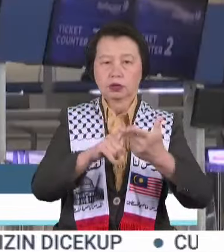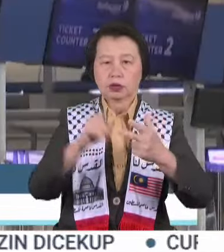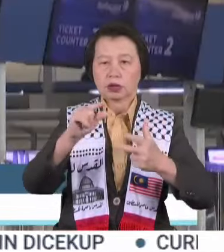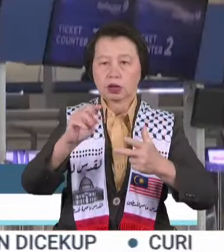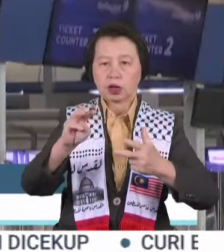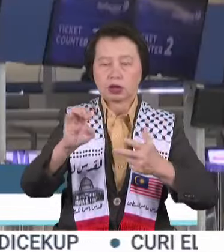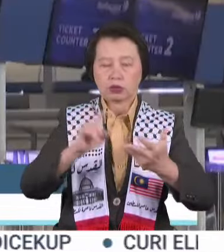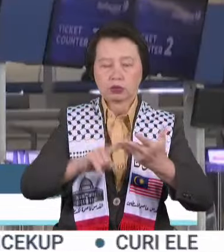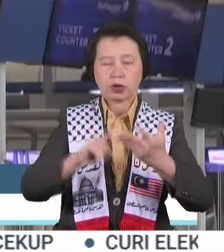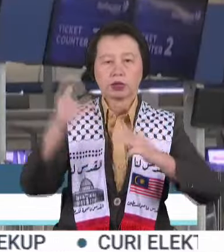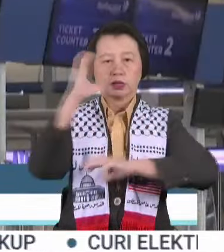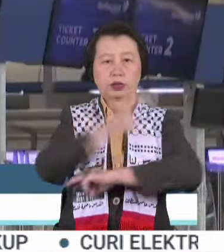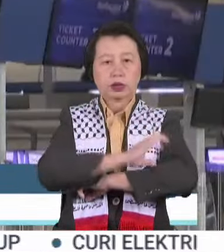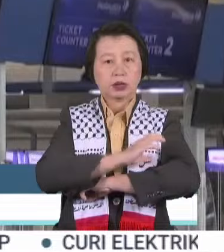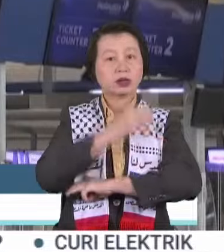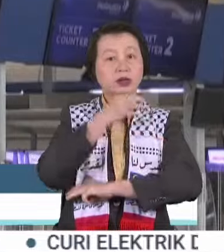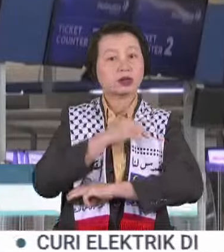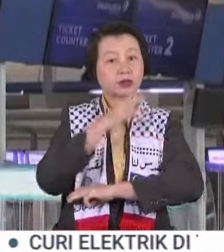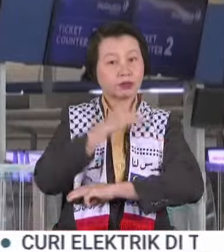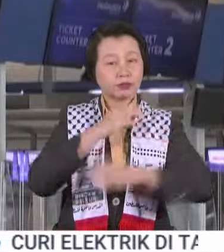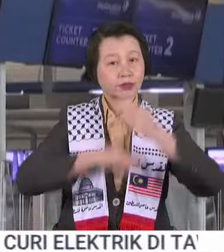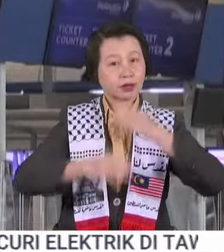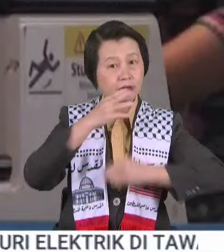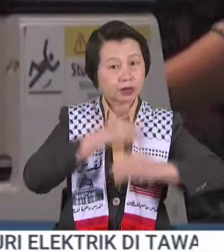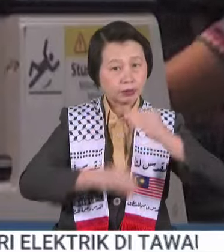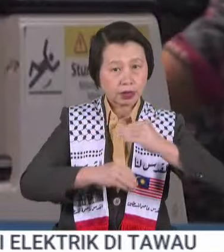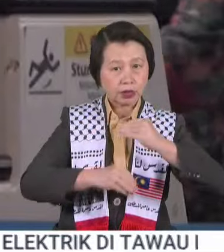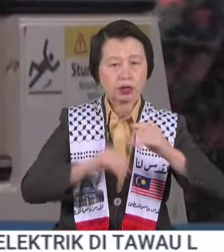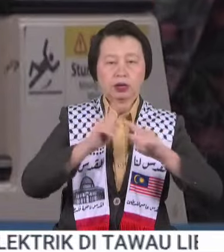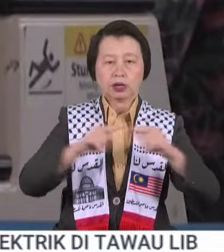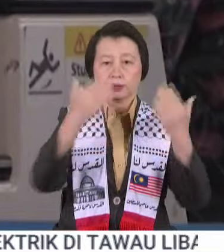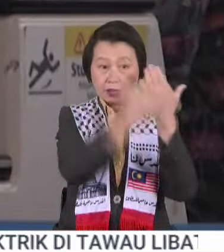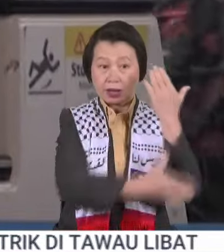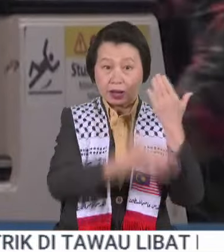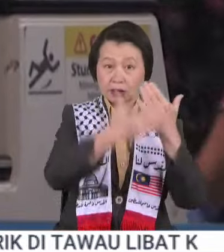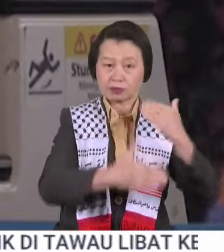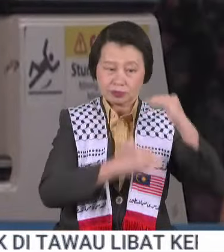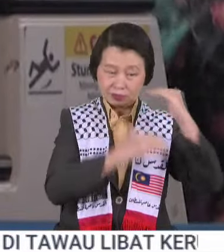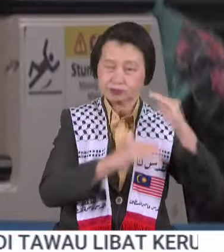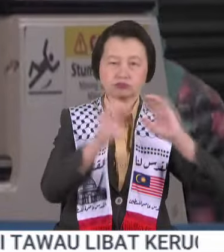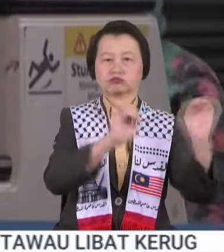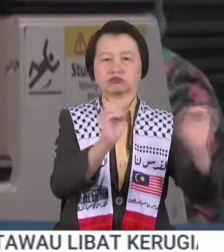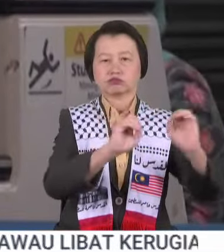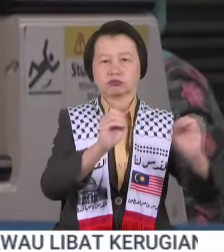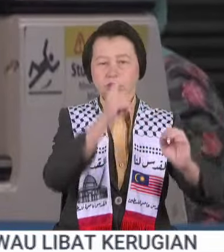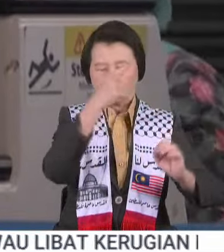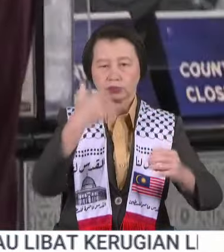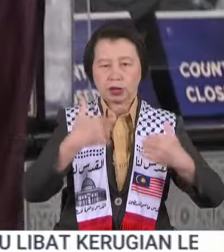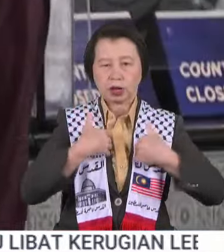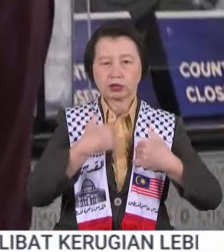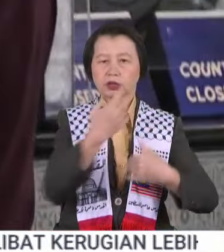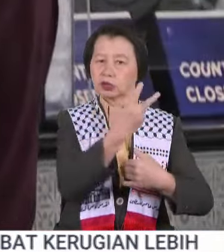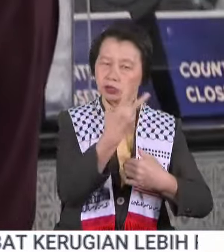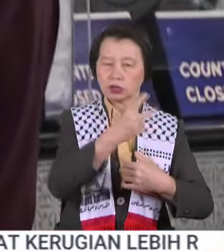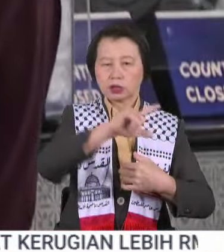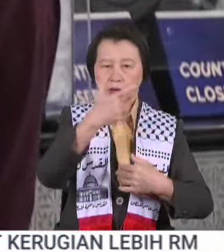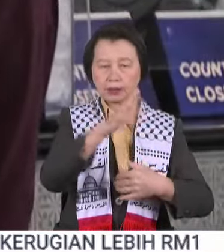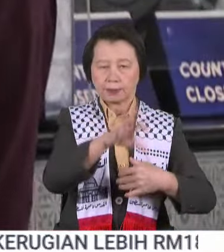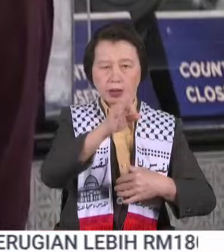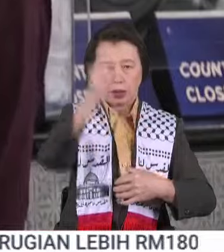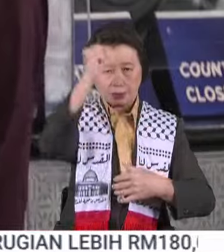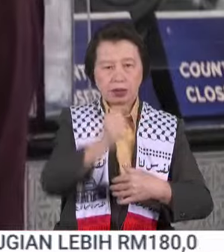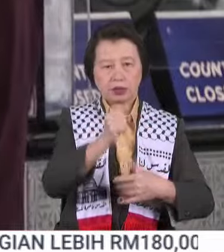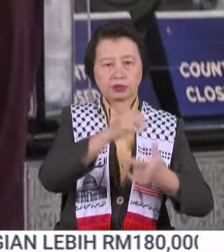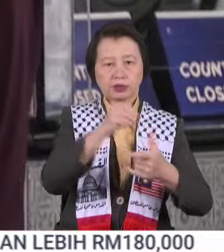Gawai dan Christmas. Bagaimanapun untuk Semenanjung, tiada harga maksimum ditetapkan kerana terdapat mod pengangkutan lain seperti